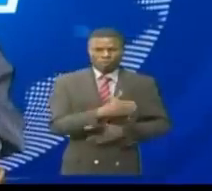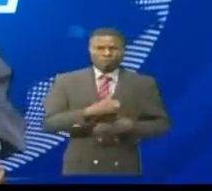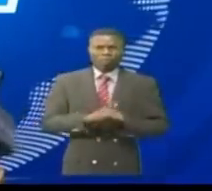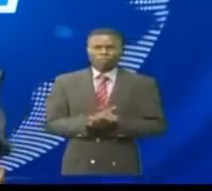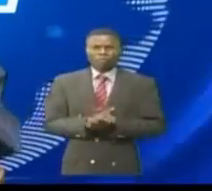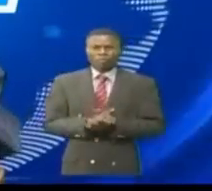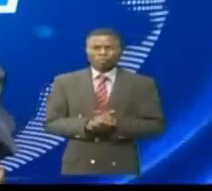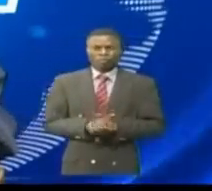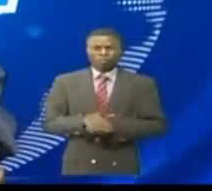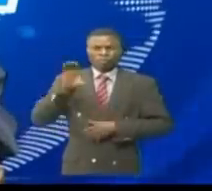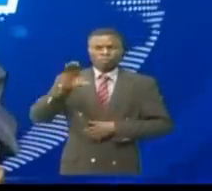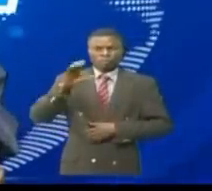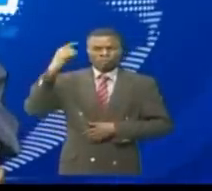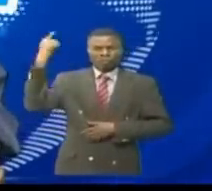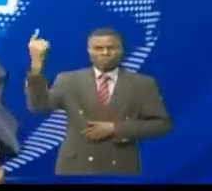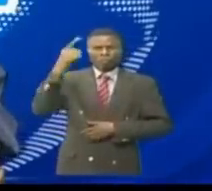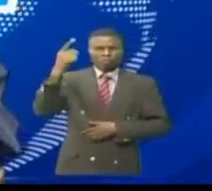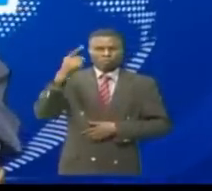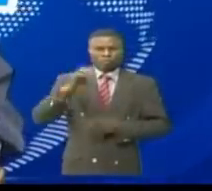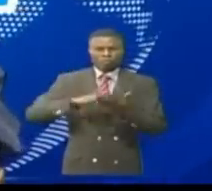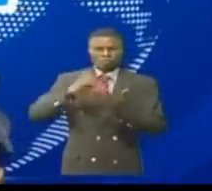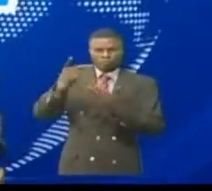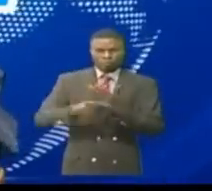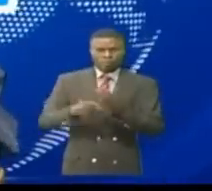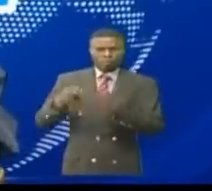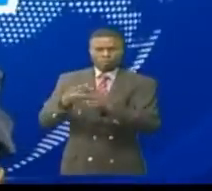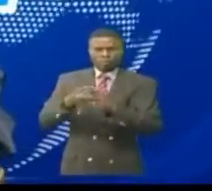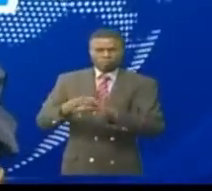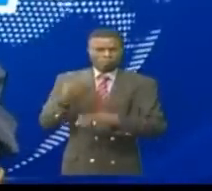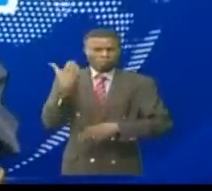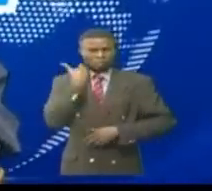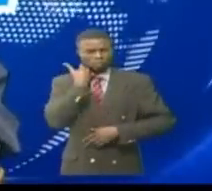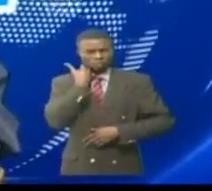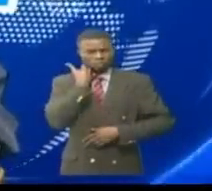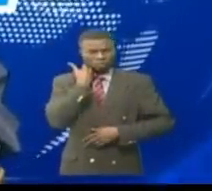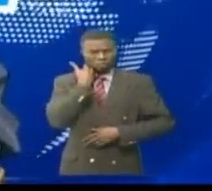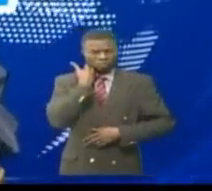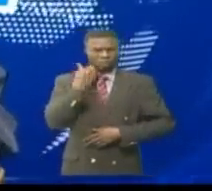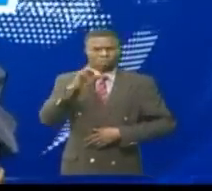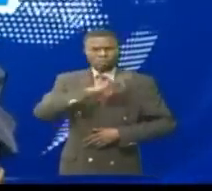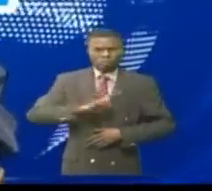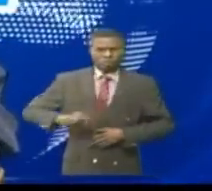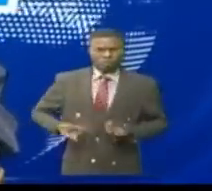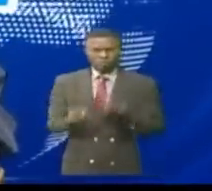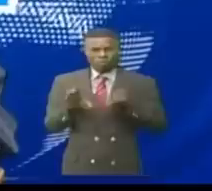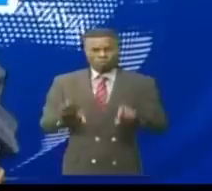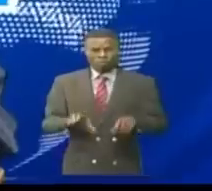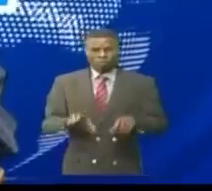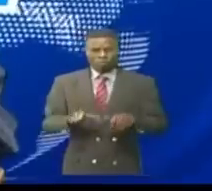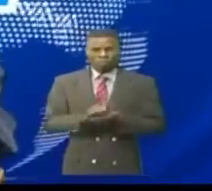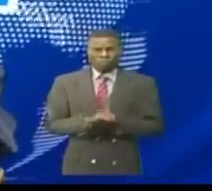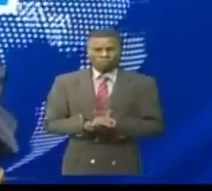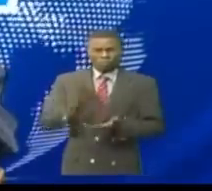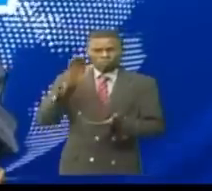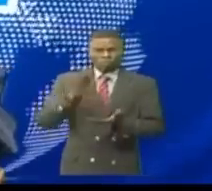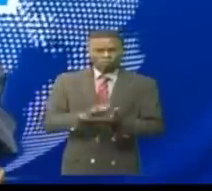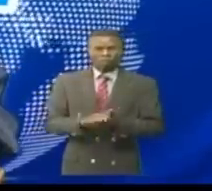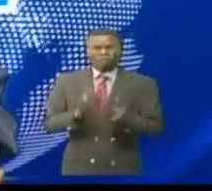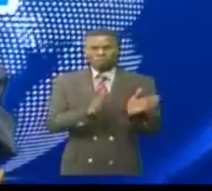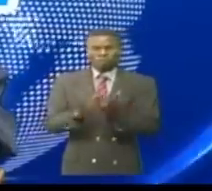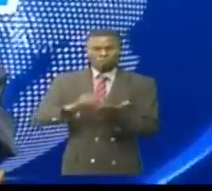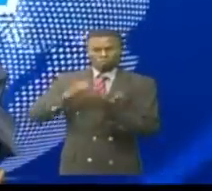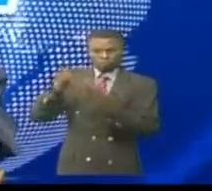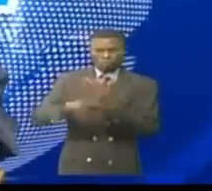La Banque mondiale, à travers son projet régional de surveillance des maladies en République démocratique du Congo, REDIS4, a élaboré le